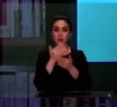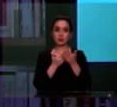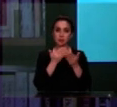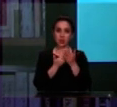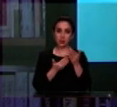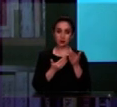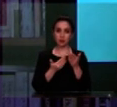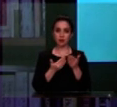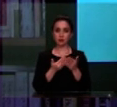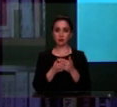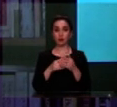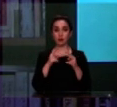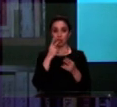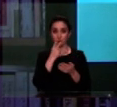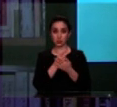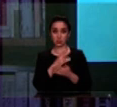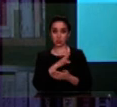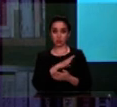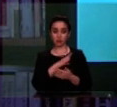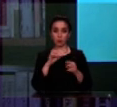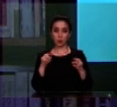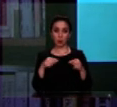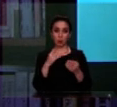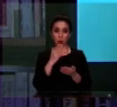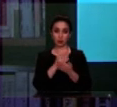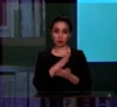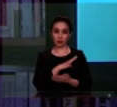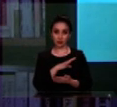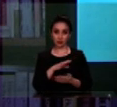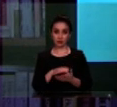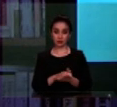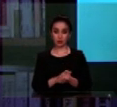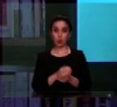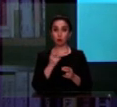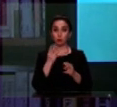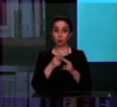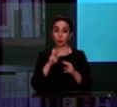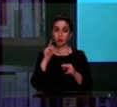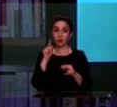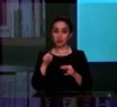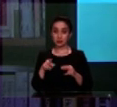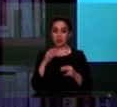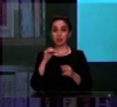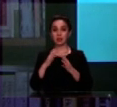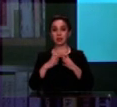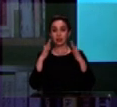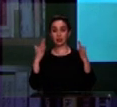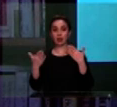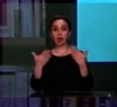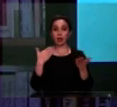nasihatlar aks ettirilgan, barpo etilgan. Bu esa keng